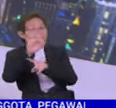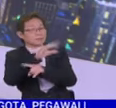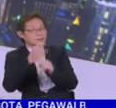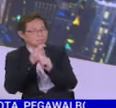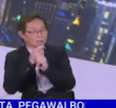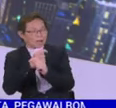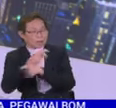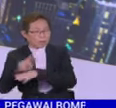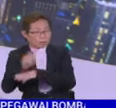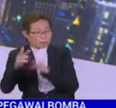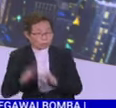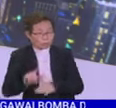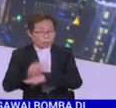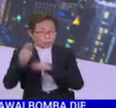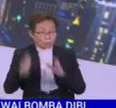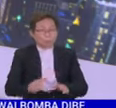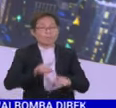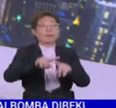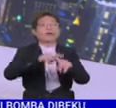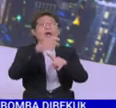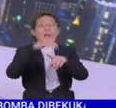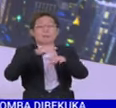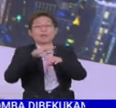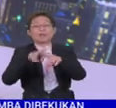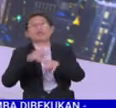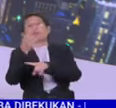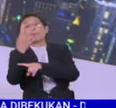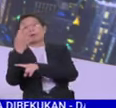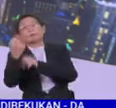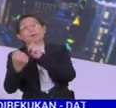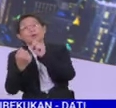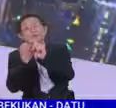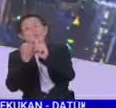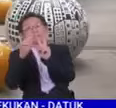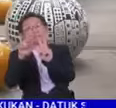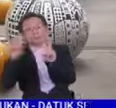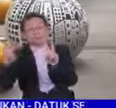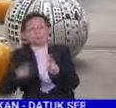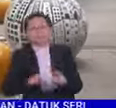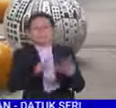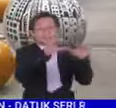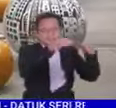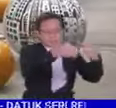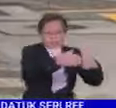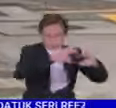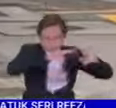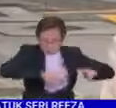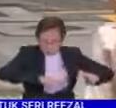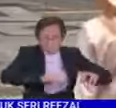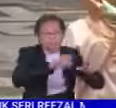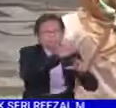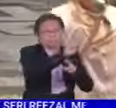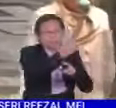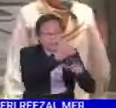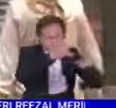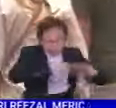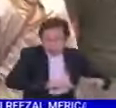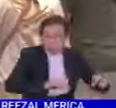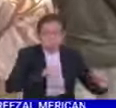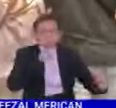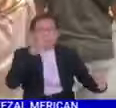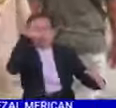daya tahan pengguna pada suku keempat 2022. Firma penyelidikan itu juga tidak menjangkakan